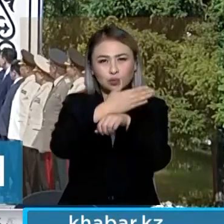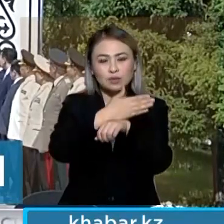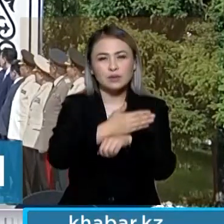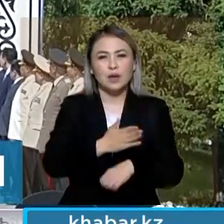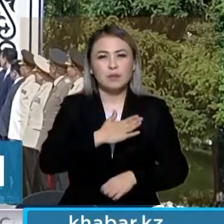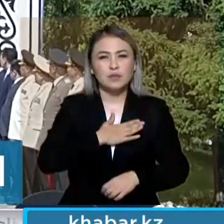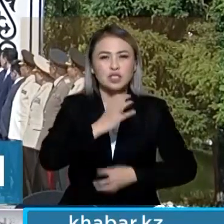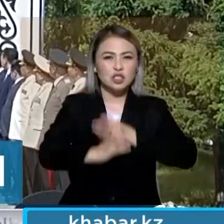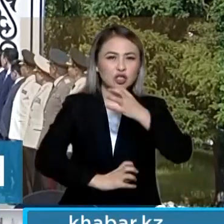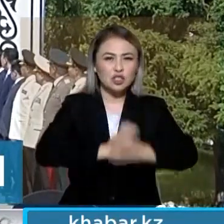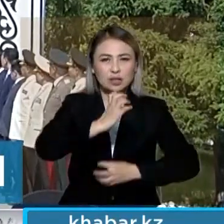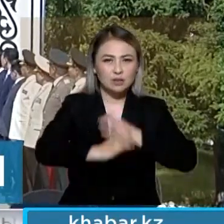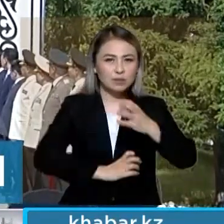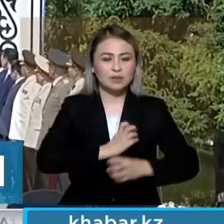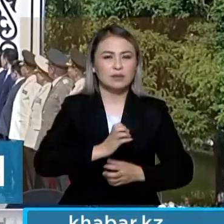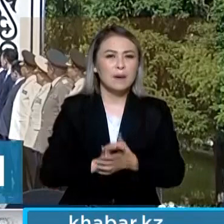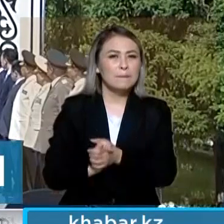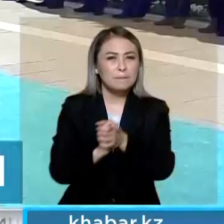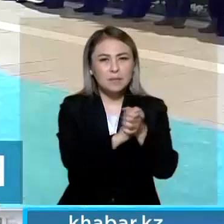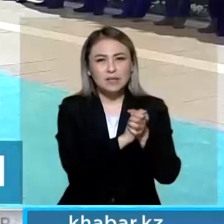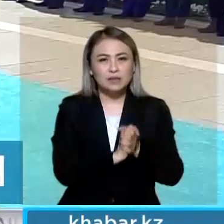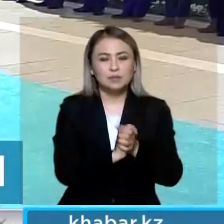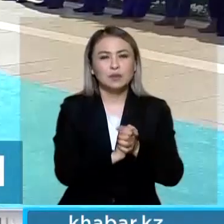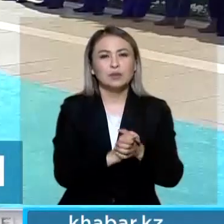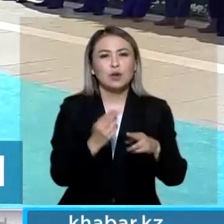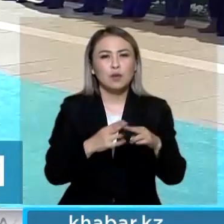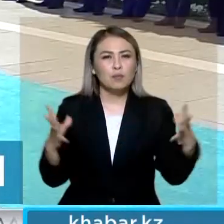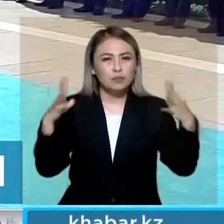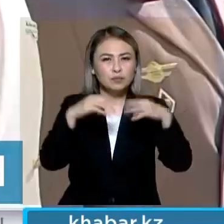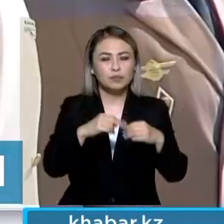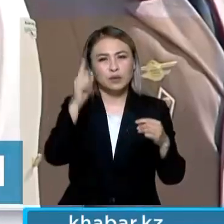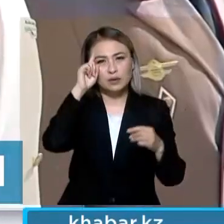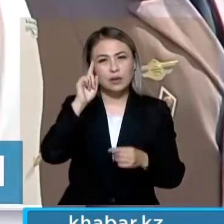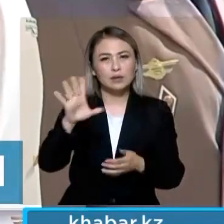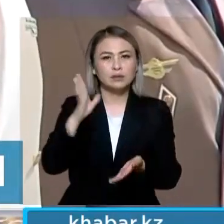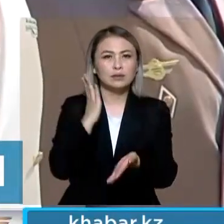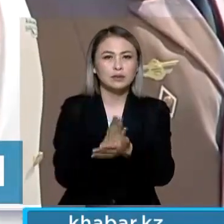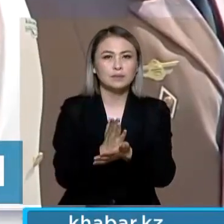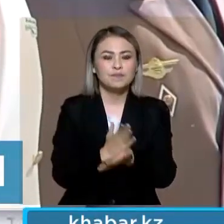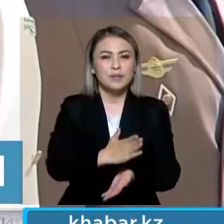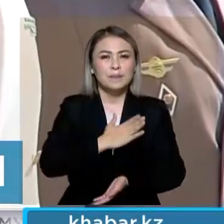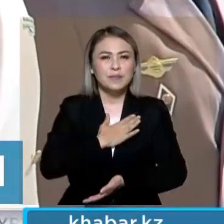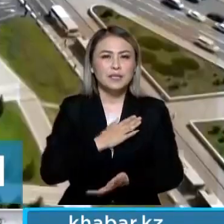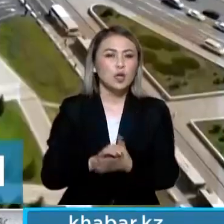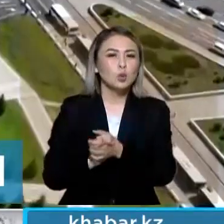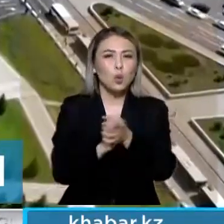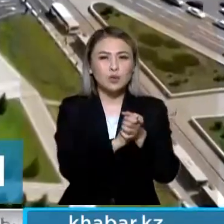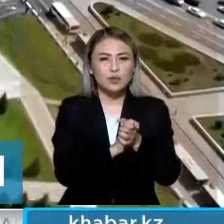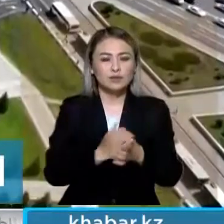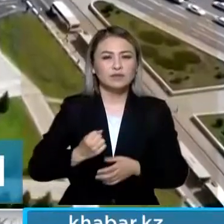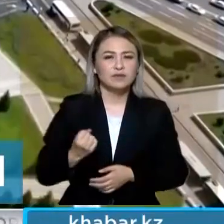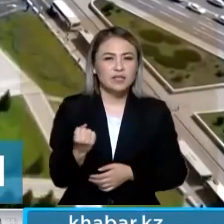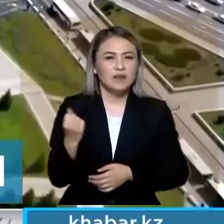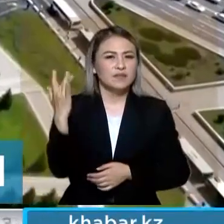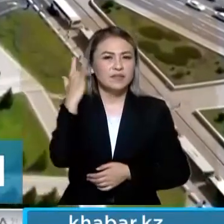жер жүзіне бірлік пен бейбітшіліктің байрағы ретінде танылды. Біз достық қағидатын